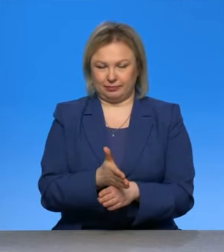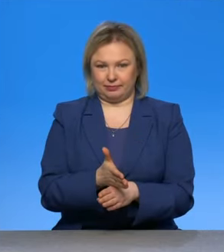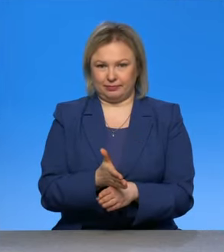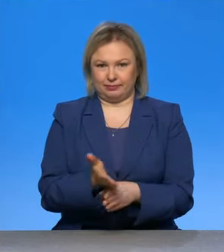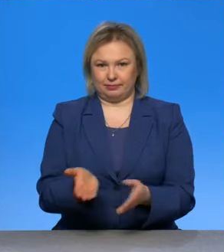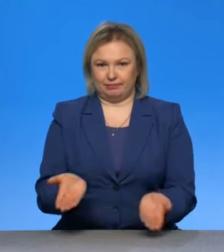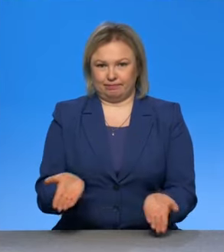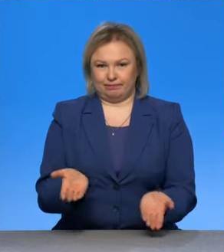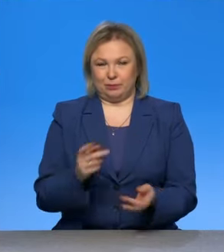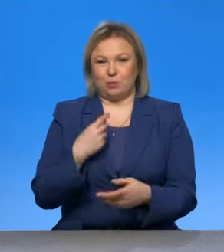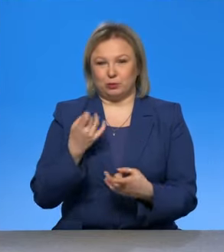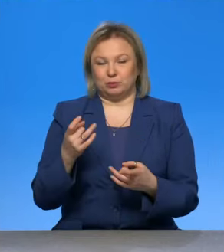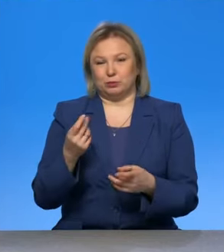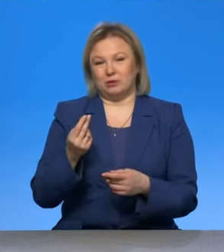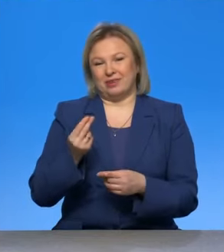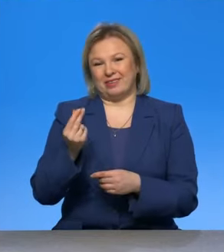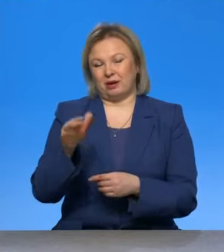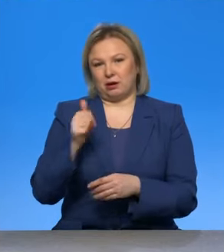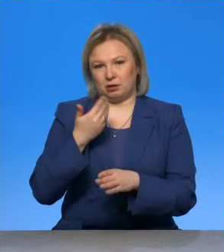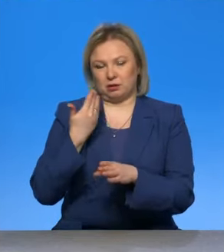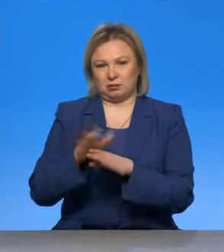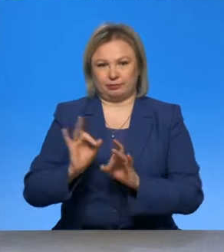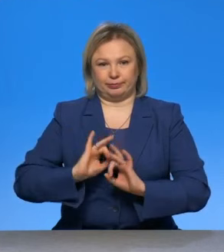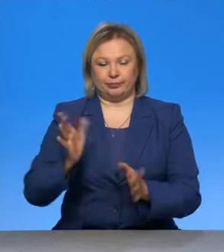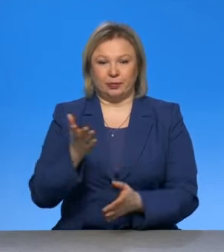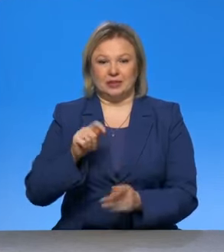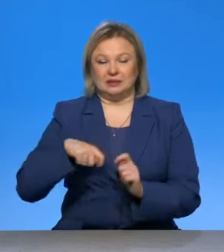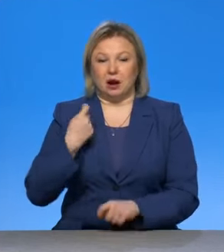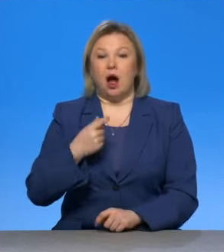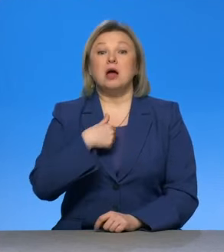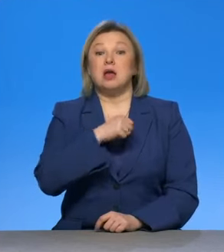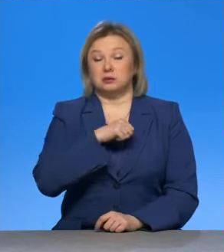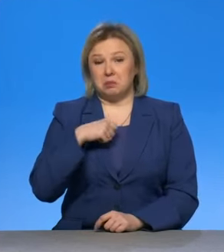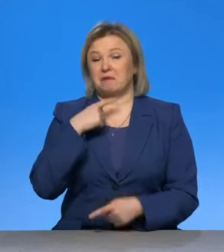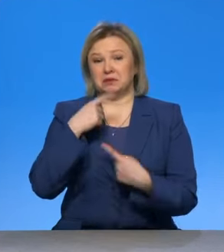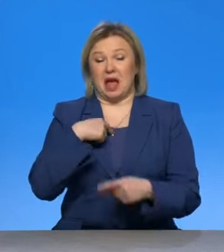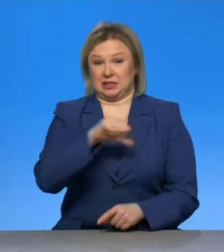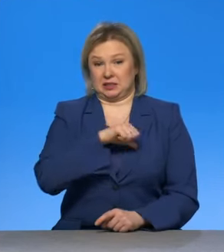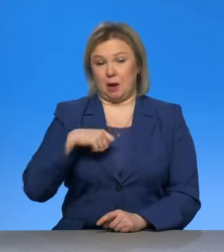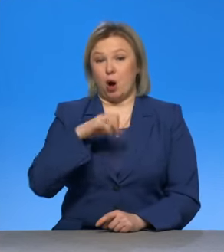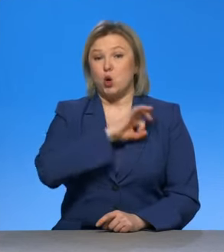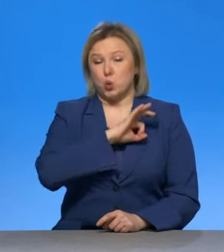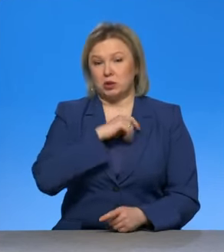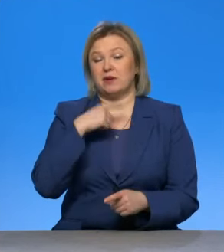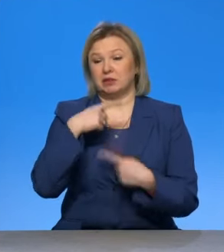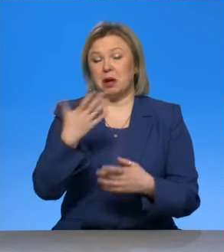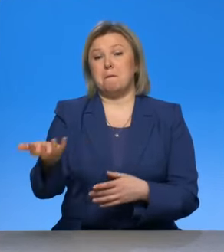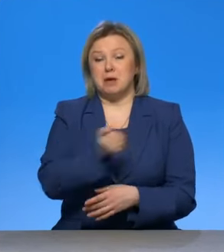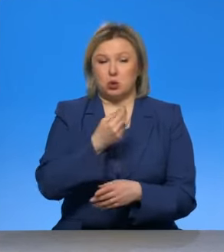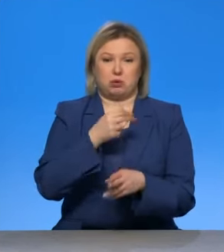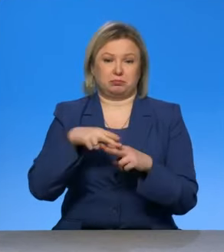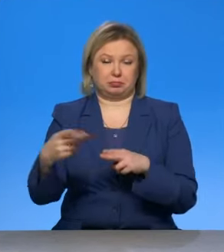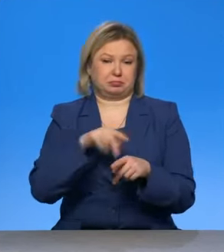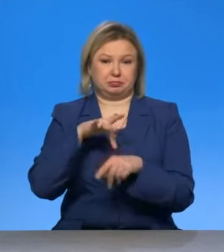брал кредит. Нет, я всегда беру, всегда плачу, то есть я сама юрист, поэтому я знаю, что ответственность